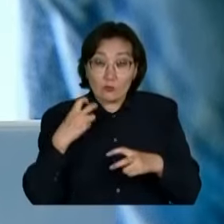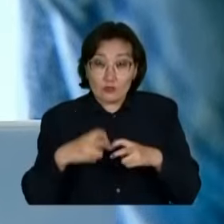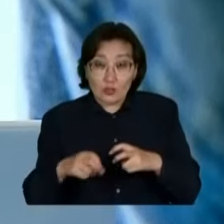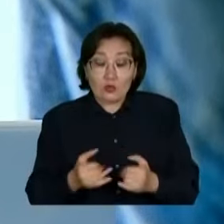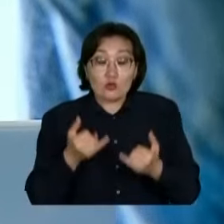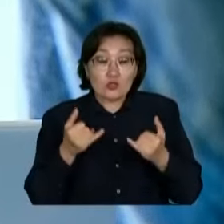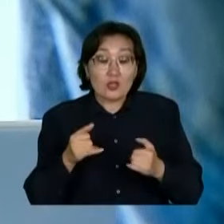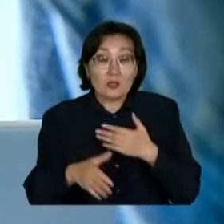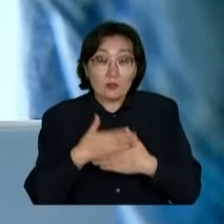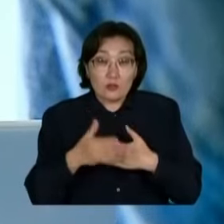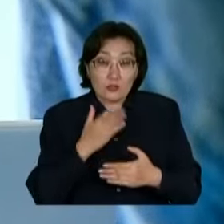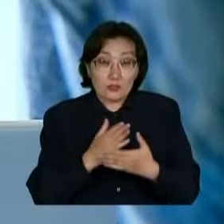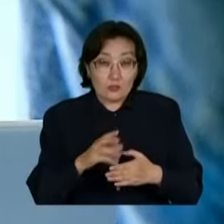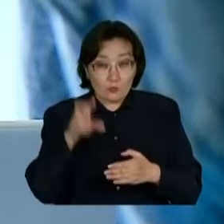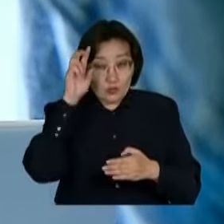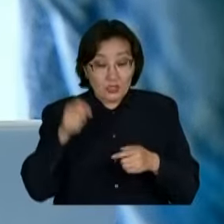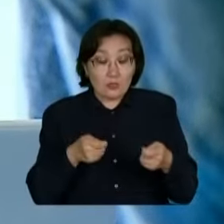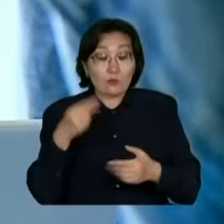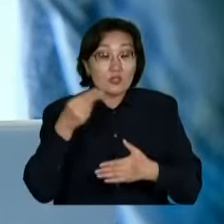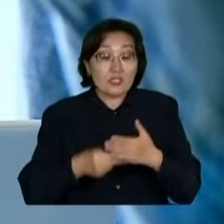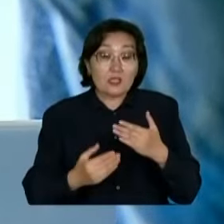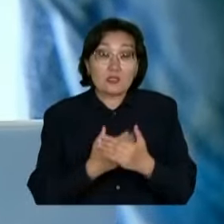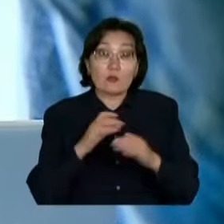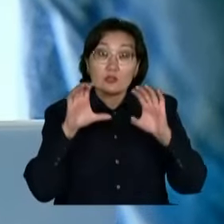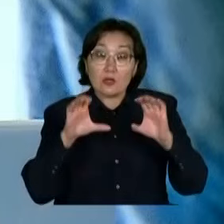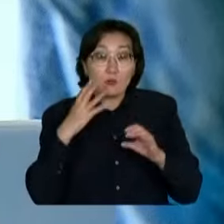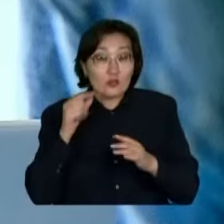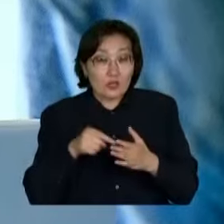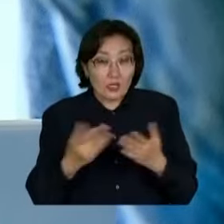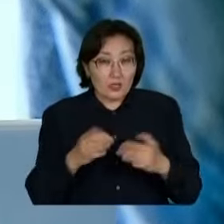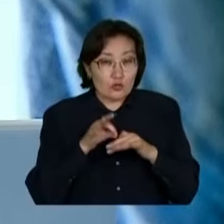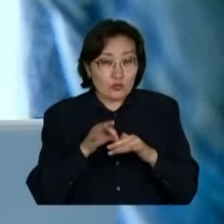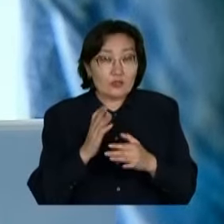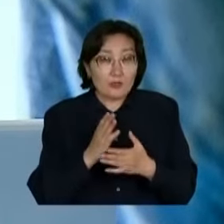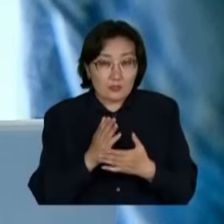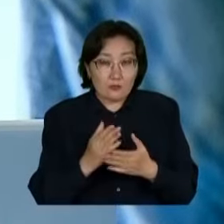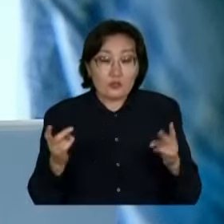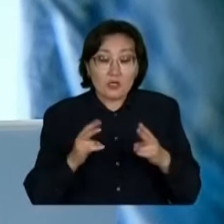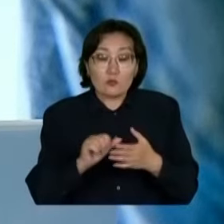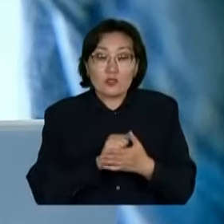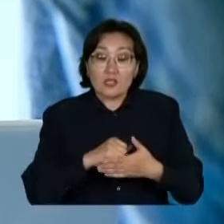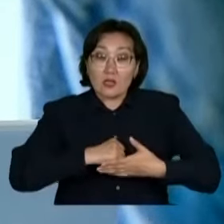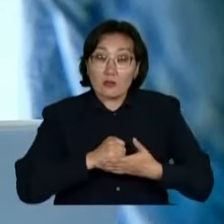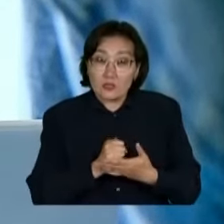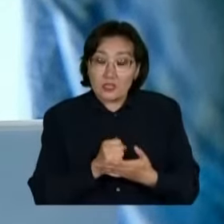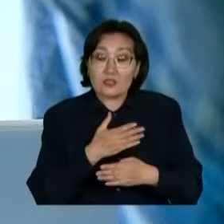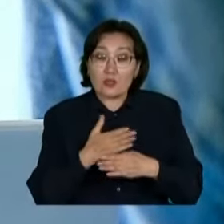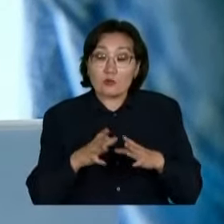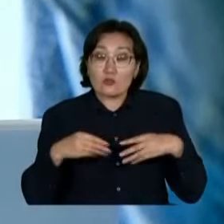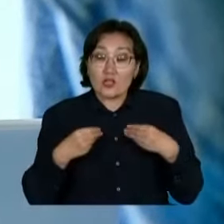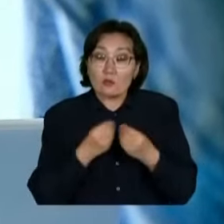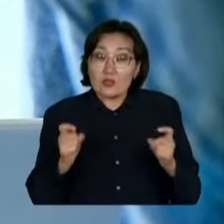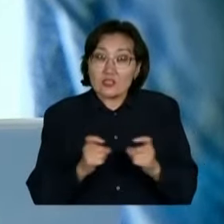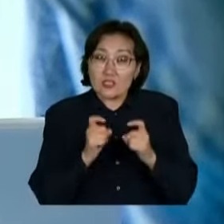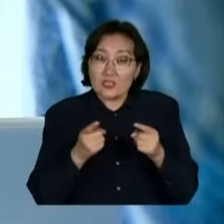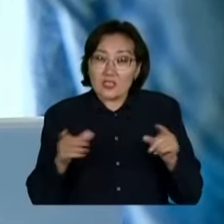тартылыпты. Жуырда ғана мемлекет басшысы қол қойған жаңа заң Алматыда қалай жүзеге асып жатыр? Тиісті құжат қабылданса да, жанұядағы жанжал